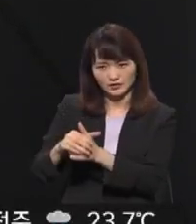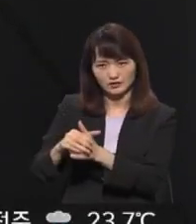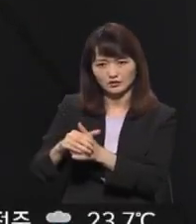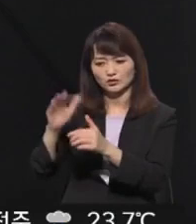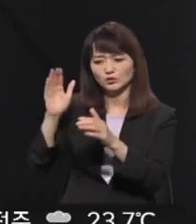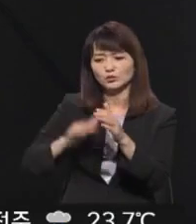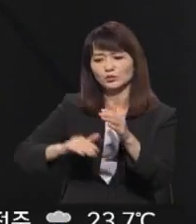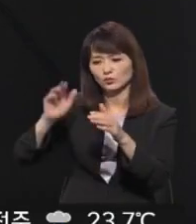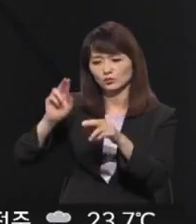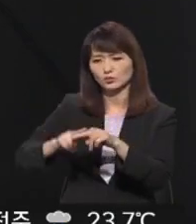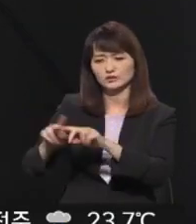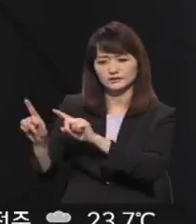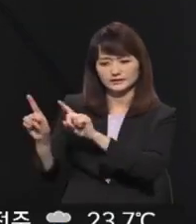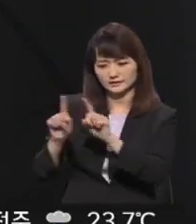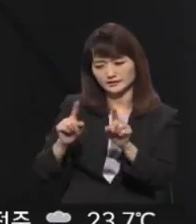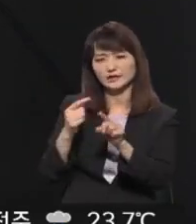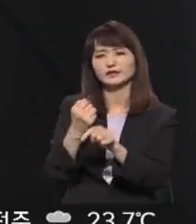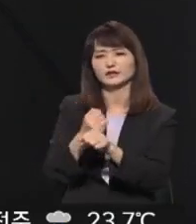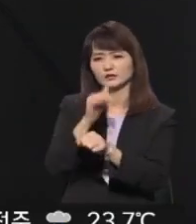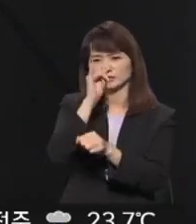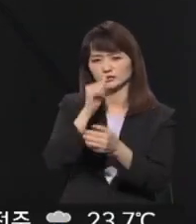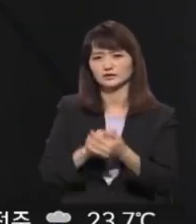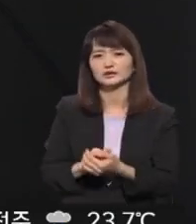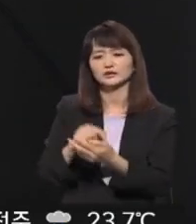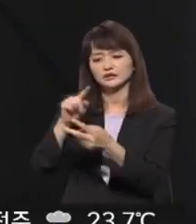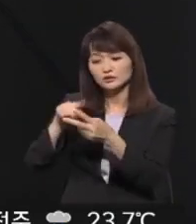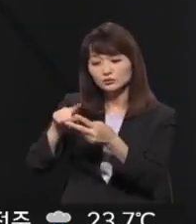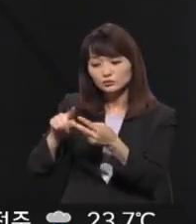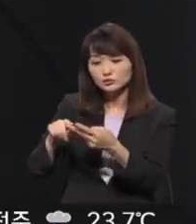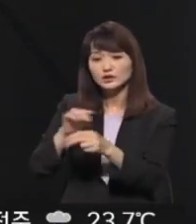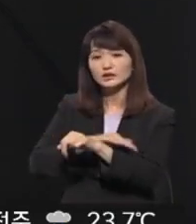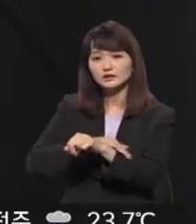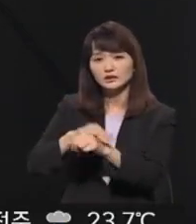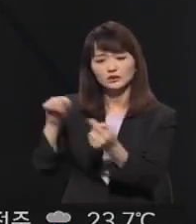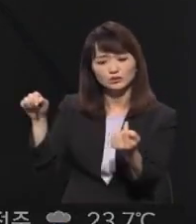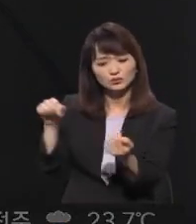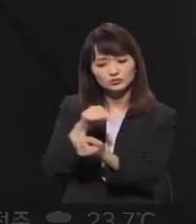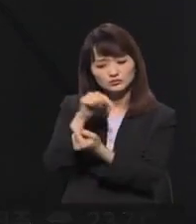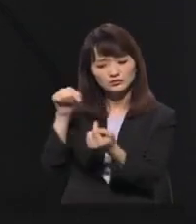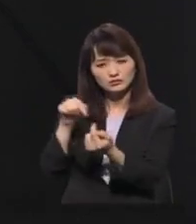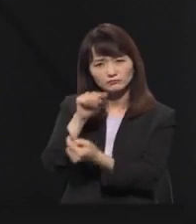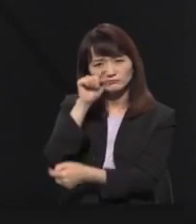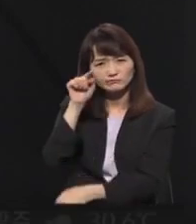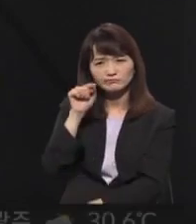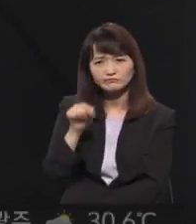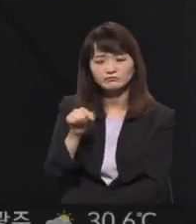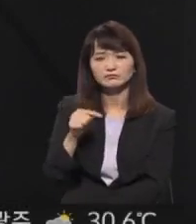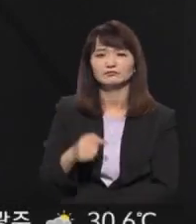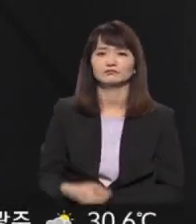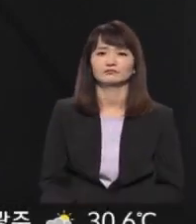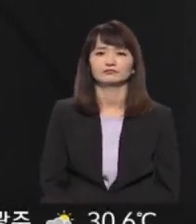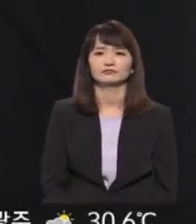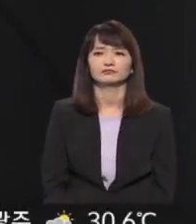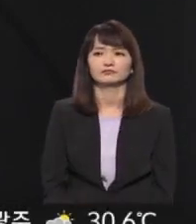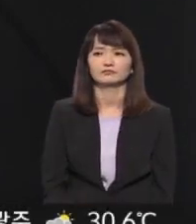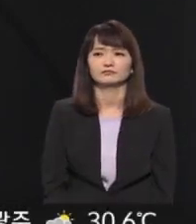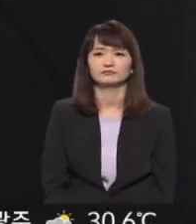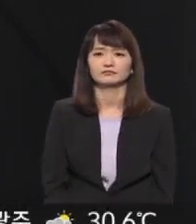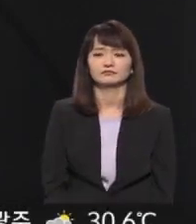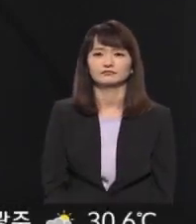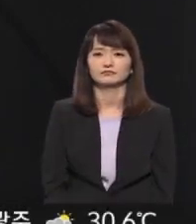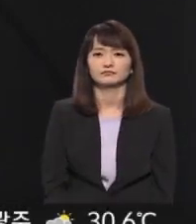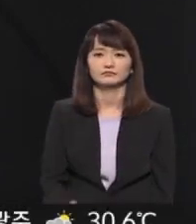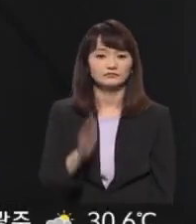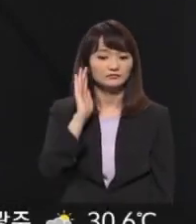이런 것들을 하지 않습니까 근데 지금 이런 부분들이 제대로 운영이 되고 있는지도 의문인 거예요 그러니까 앞서서 제가 그